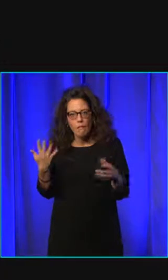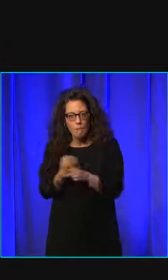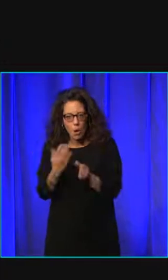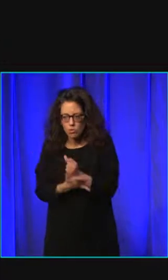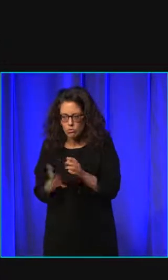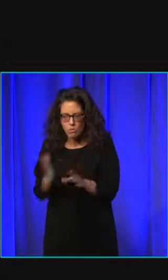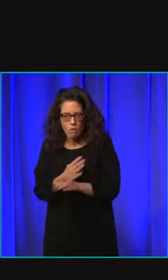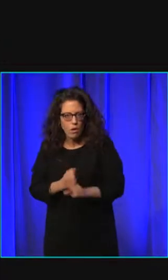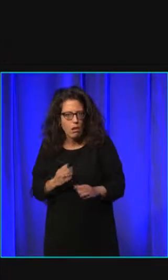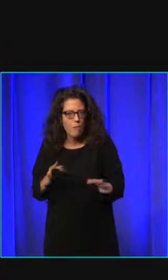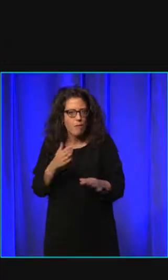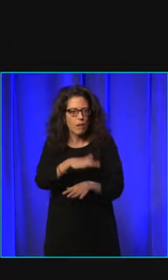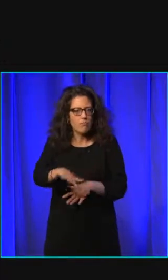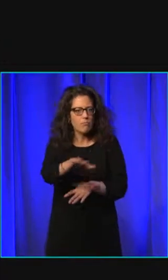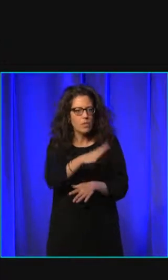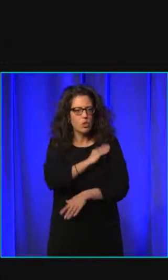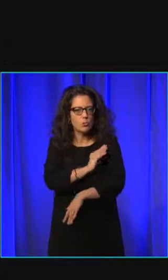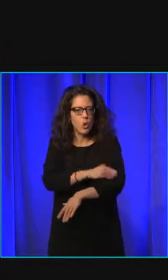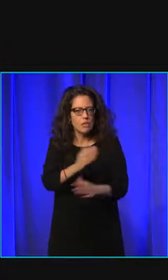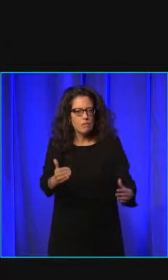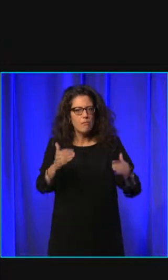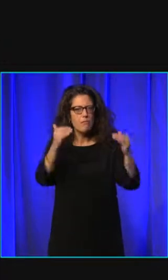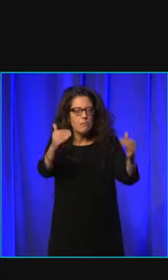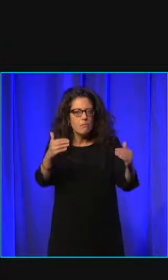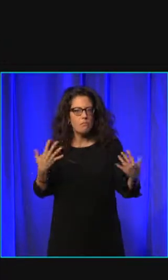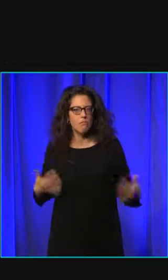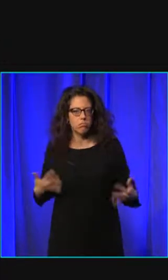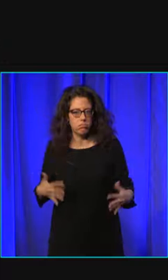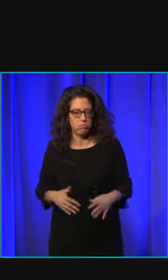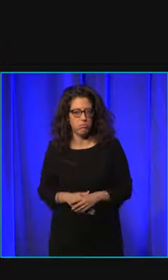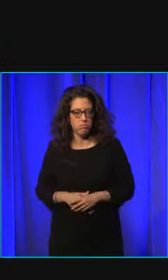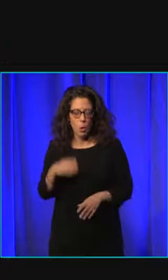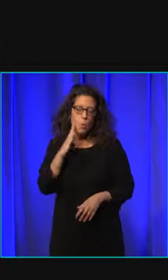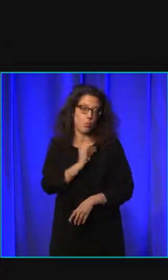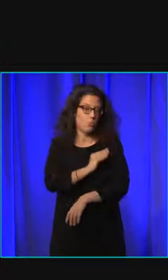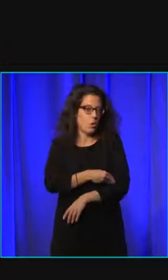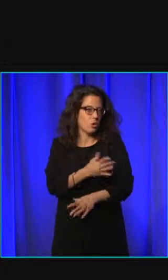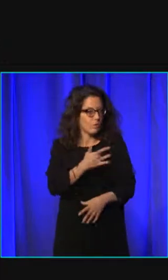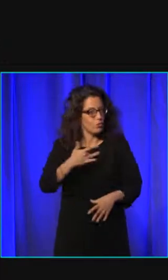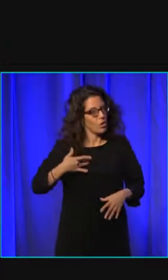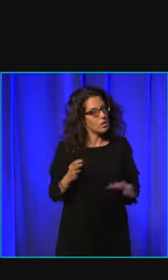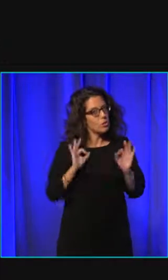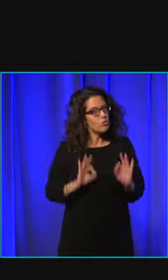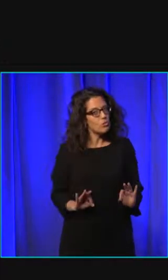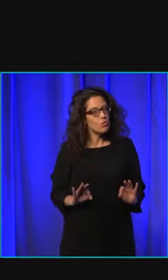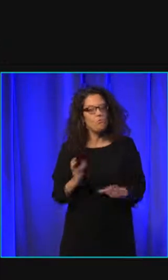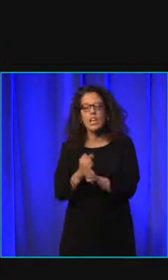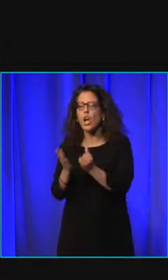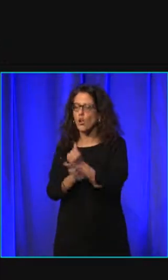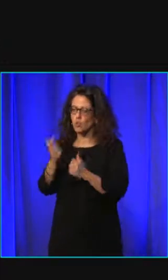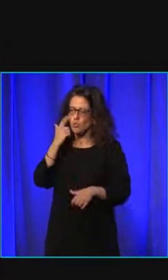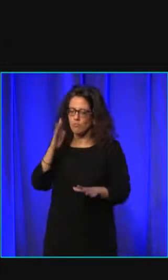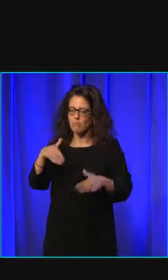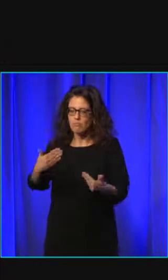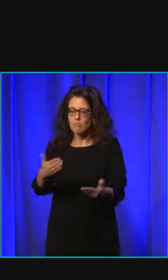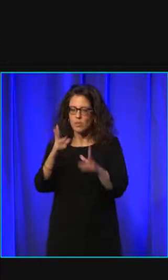pour le milieu sportif, chez les sportifs sains. Enjeux, je vous expliquerai dans la